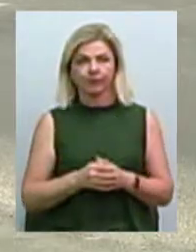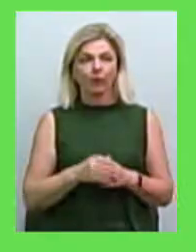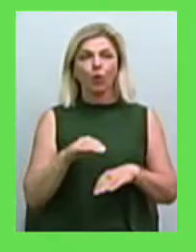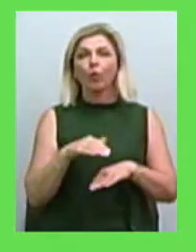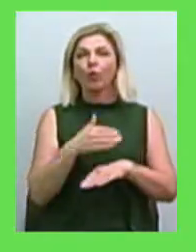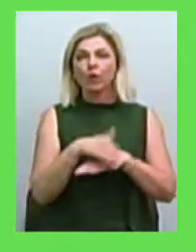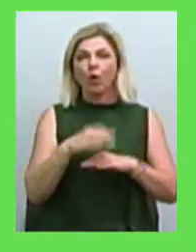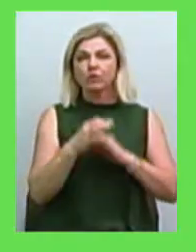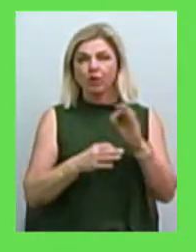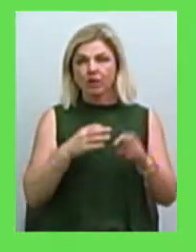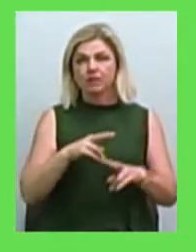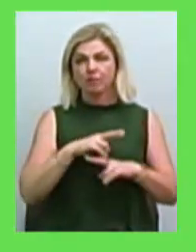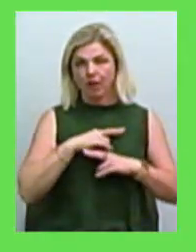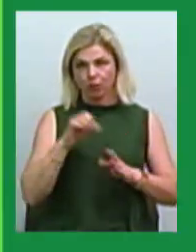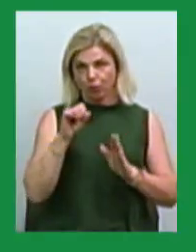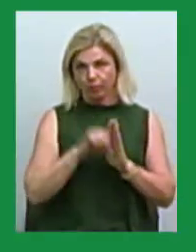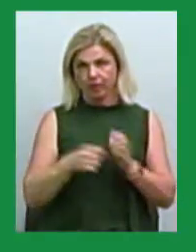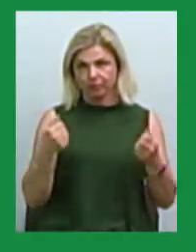жінку.